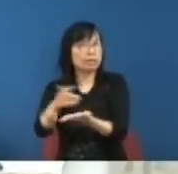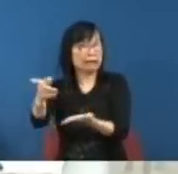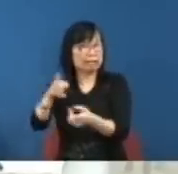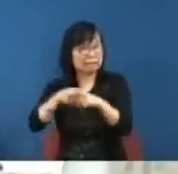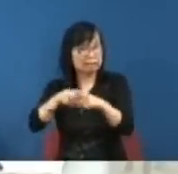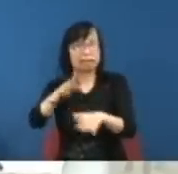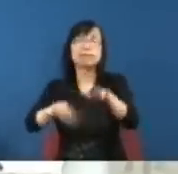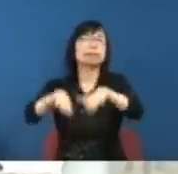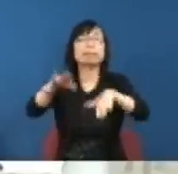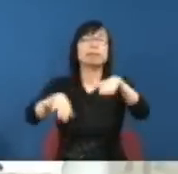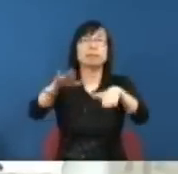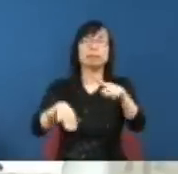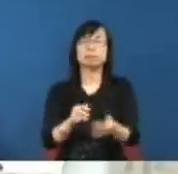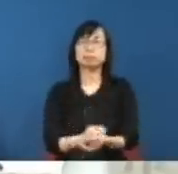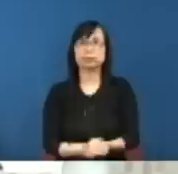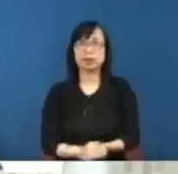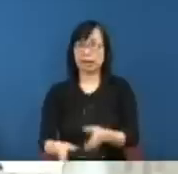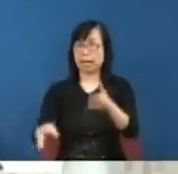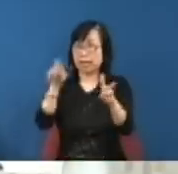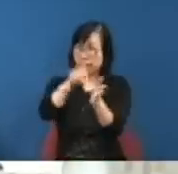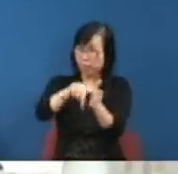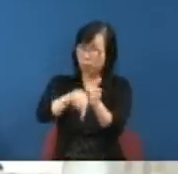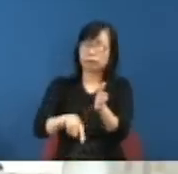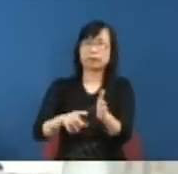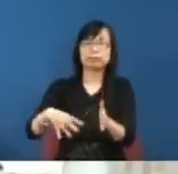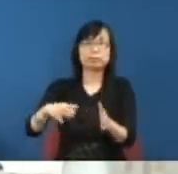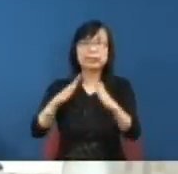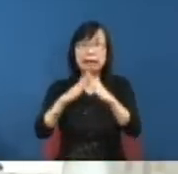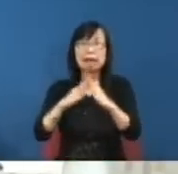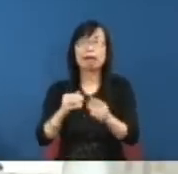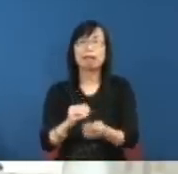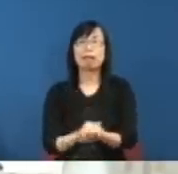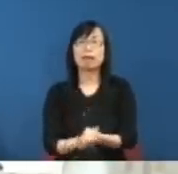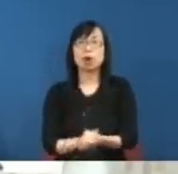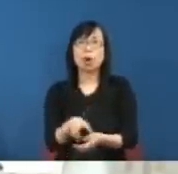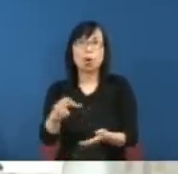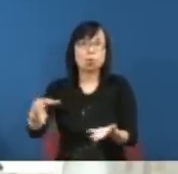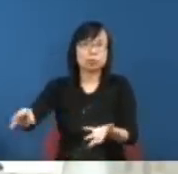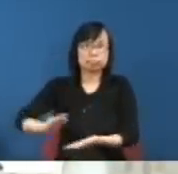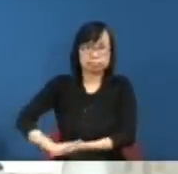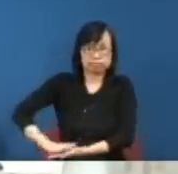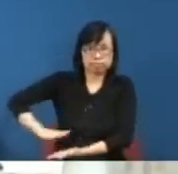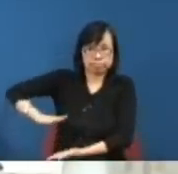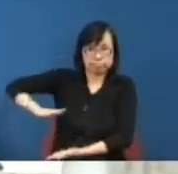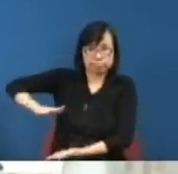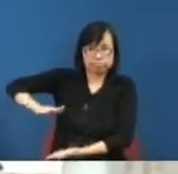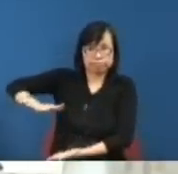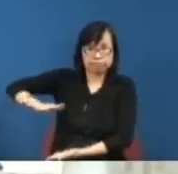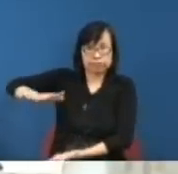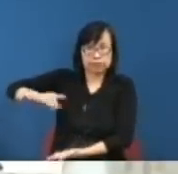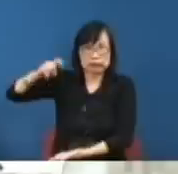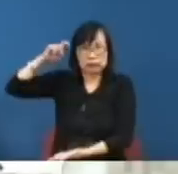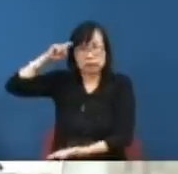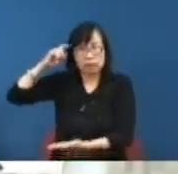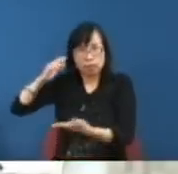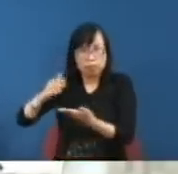嘅，就係話，由呢個銀行家同埋一啲累積咗財富嘅大財團咧，係私相授